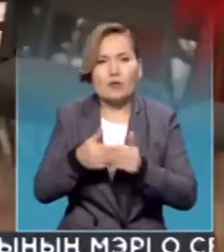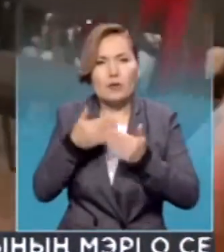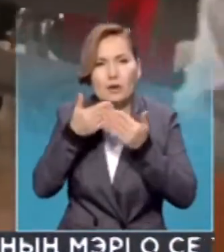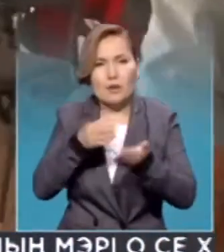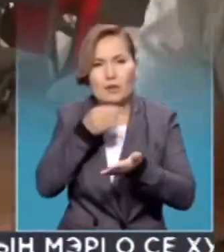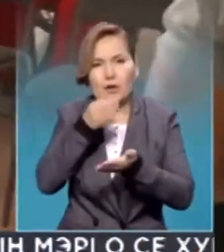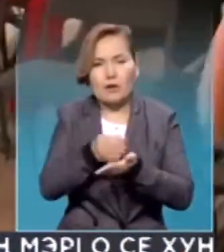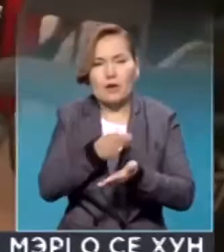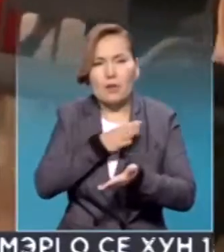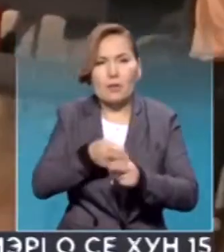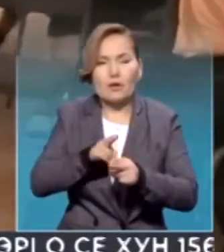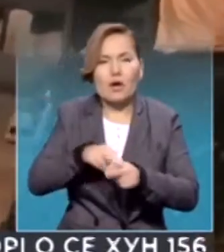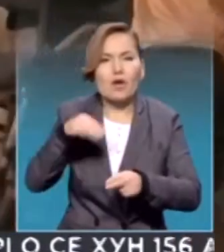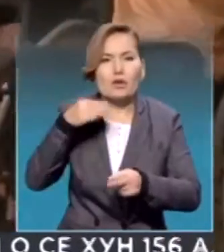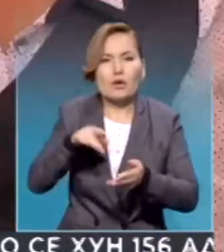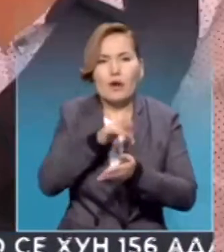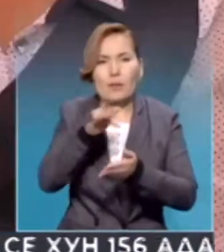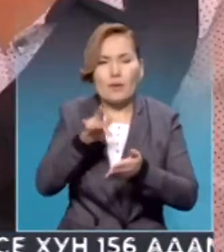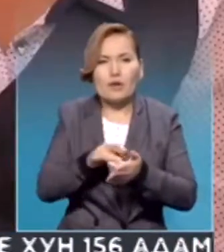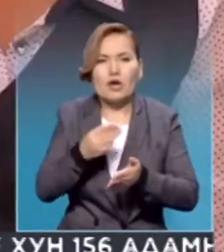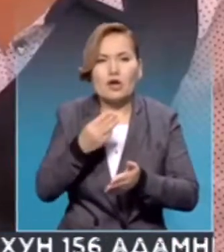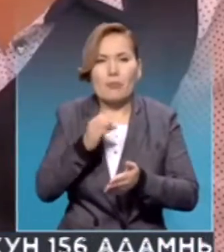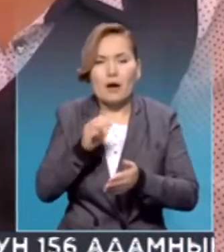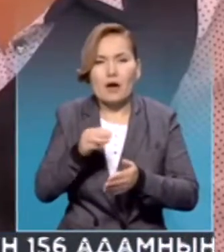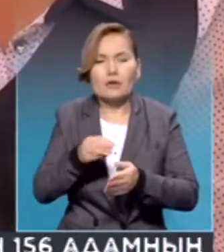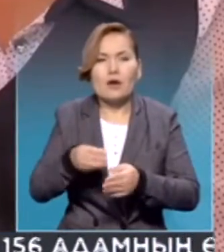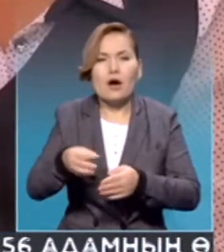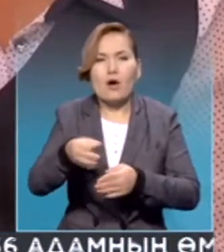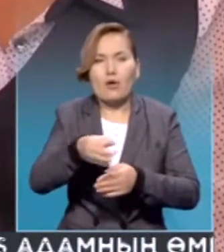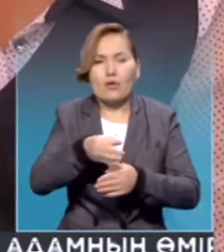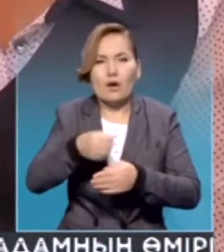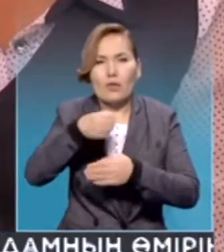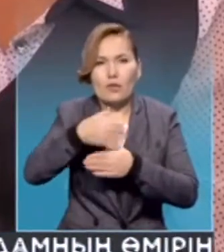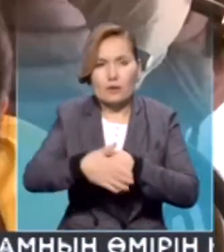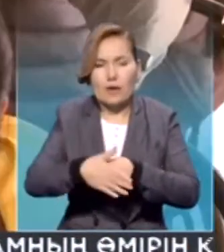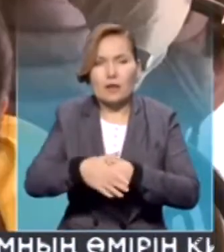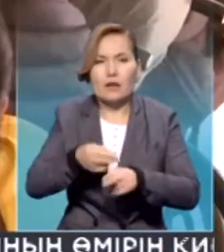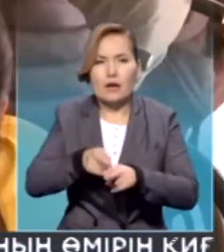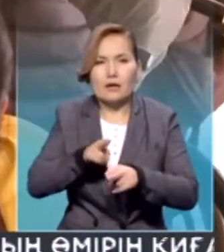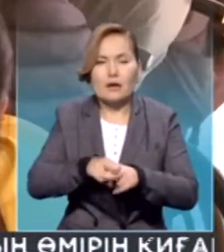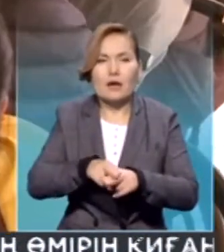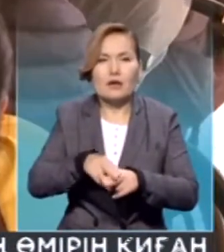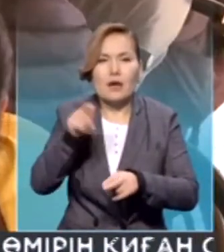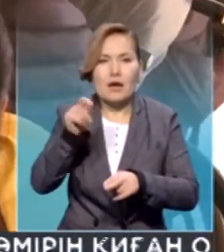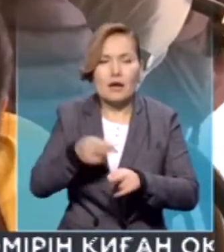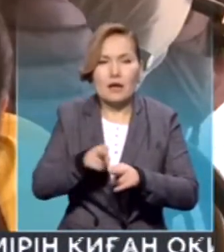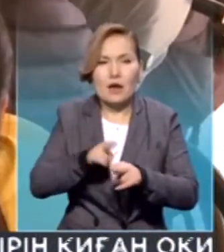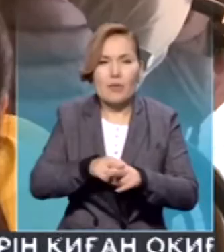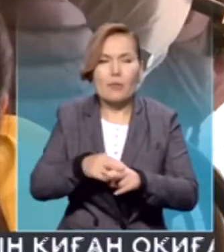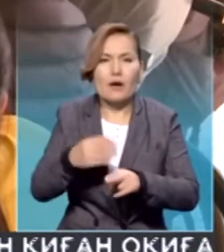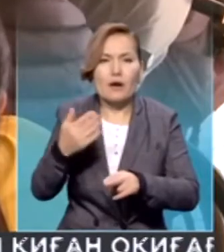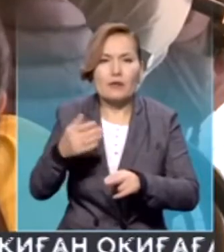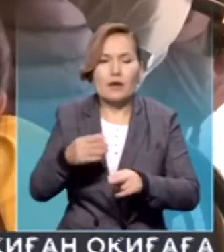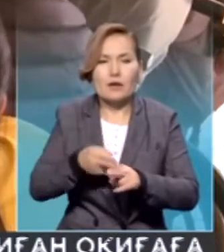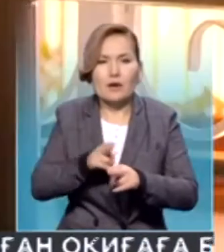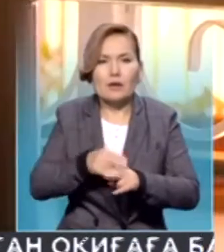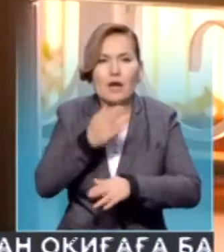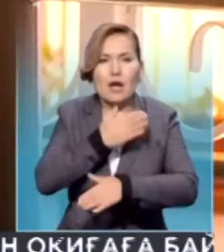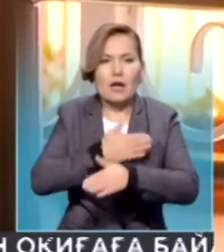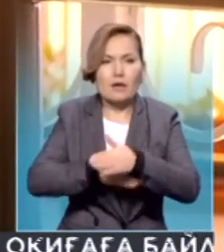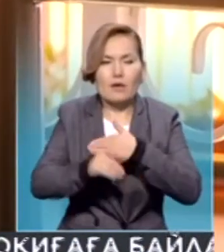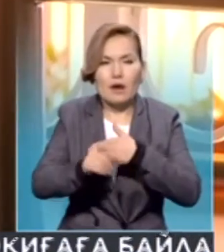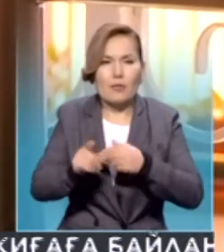Салтанат Тұрсынбекова Түркістандағы шапағат мотивация орталығына барды. Мұнда аяқ-қолы мен буындары зақымданып, жүріп тұруы